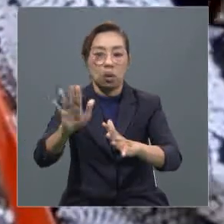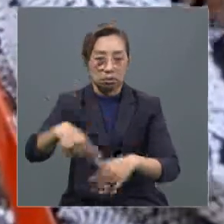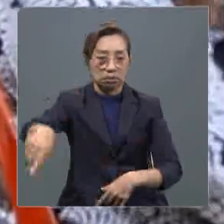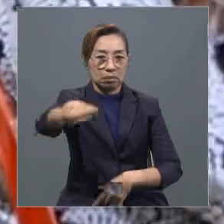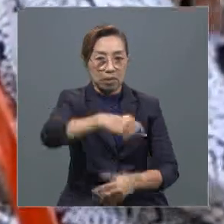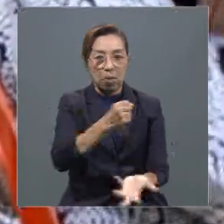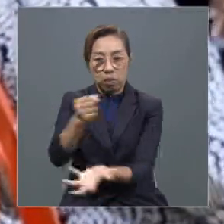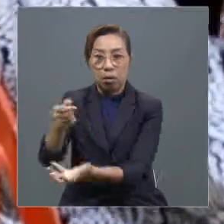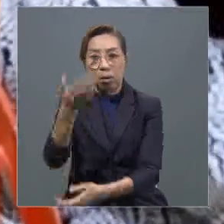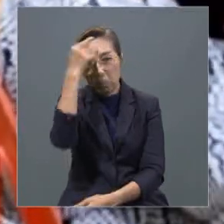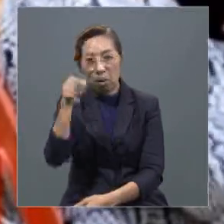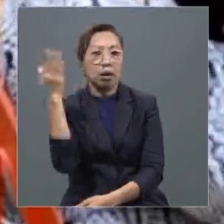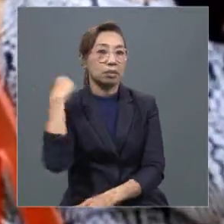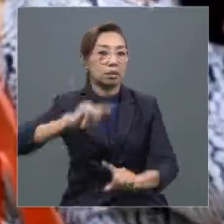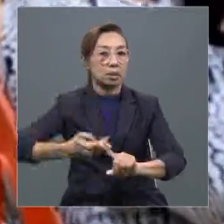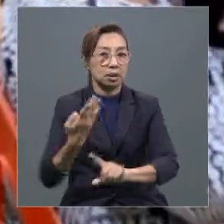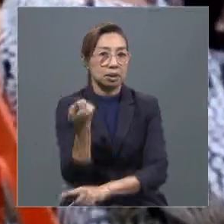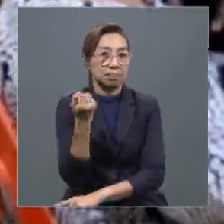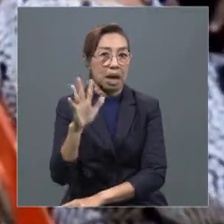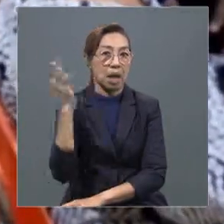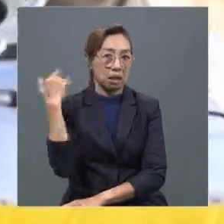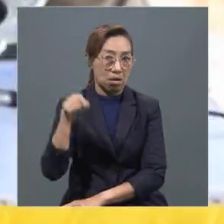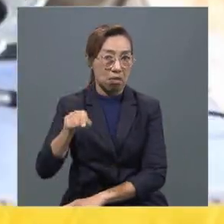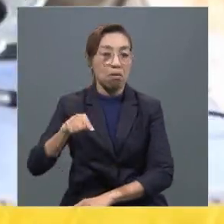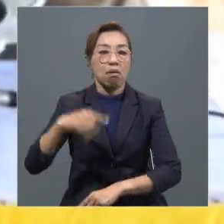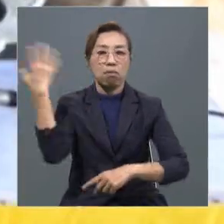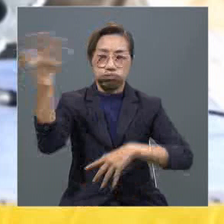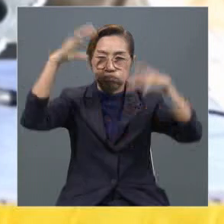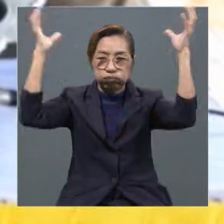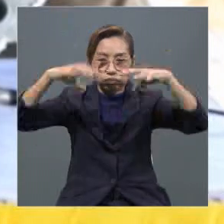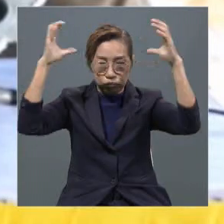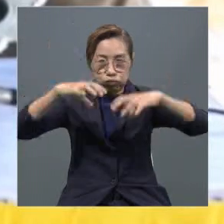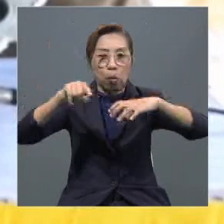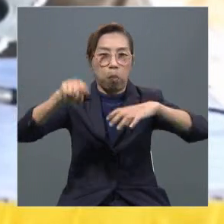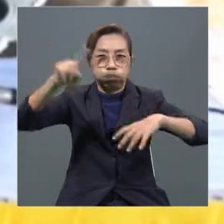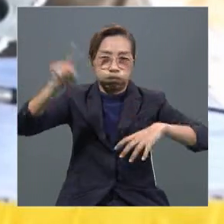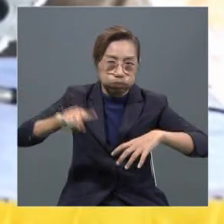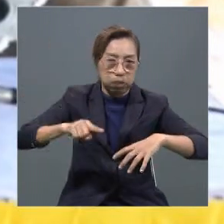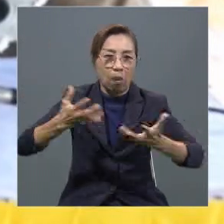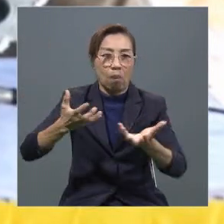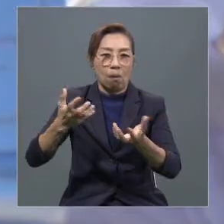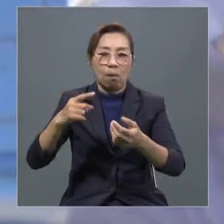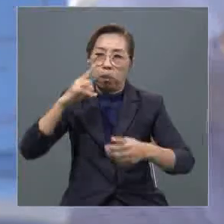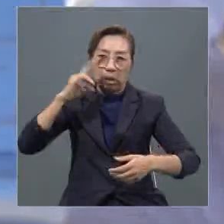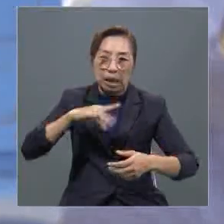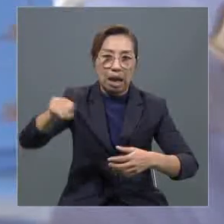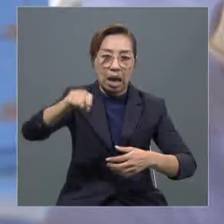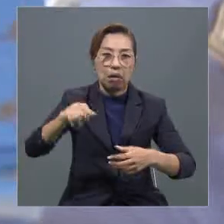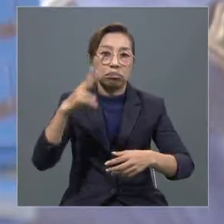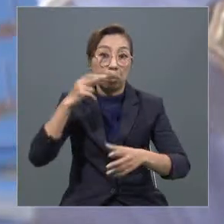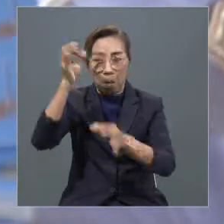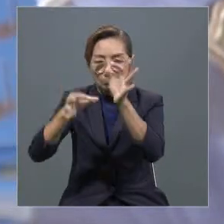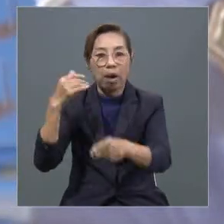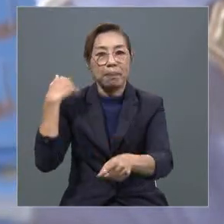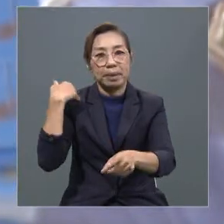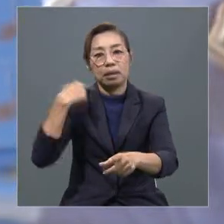หลังจากเมื่อวันที่ 15เมษายนที่ผ่านมาได้เกิดพายุฤดูร้อนฝนฟ้าคนองลมกระโชกแรงมีลูกเห็บตกด้วยนะ